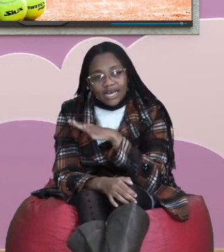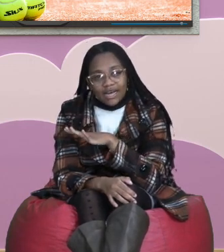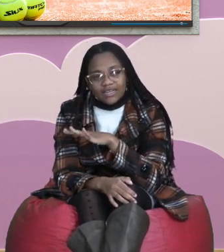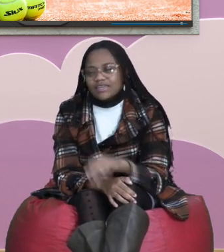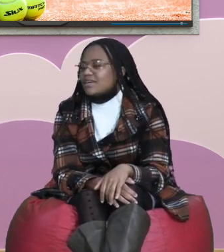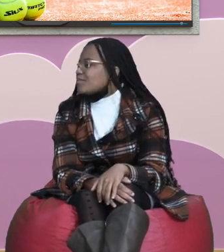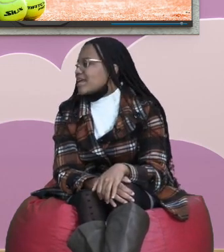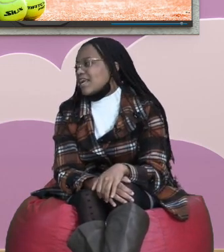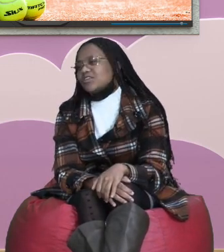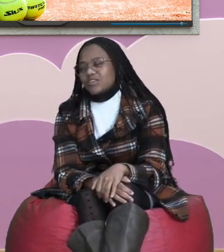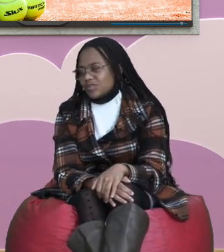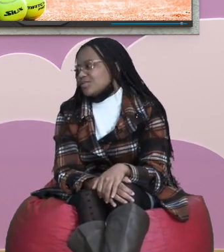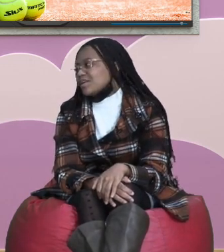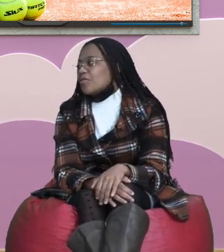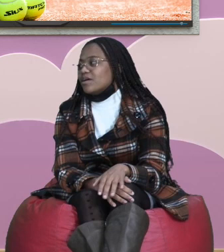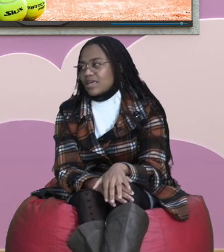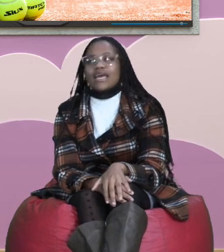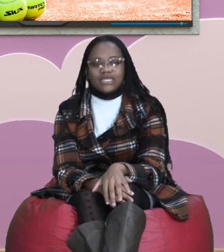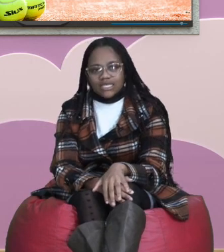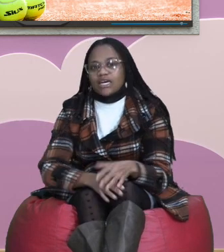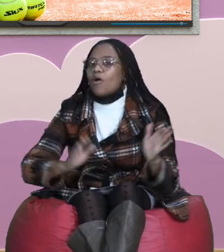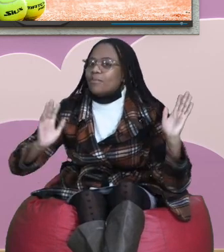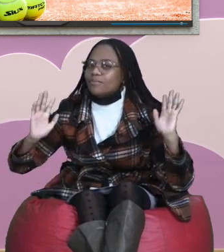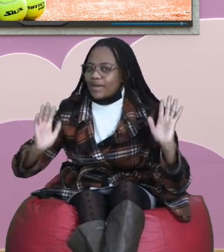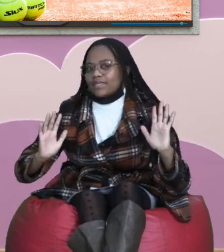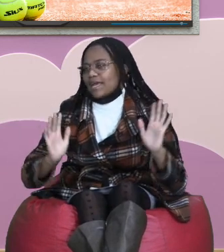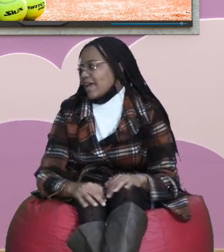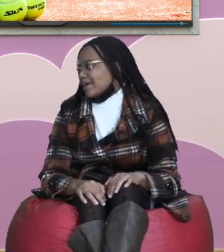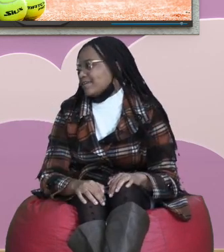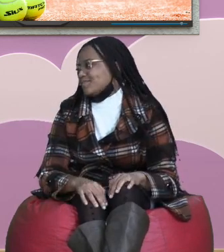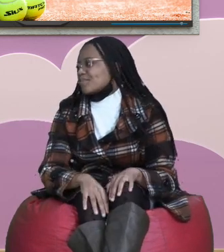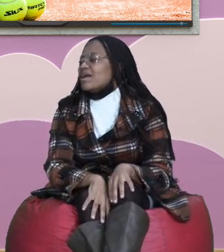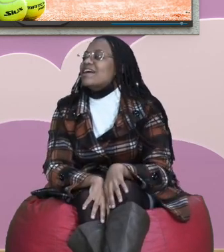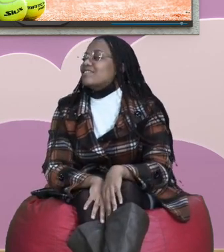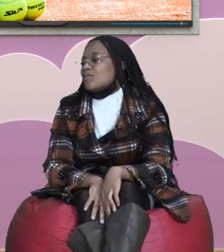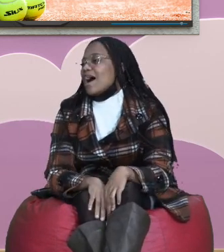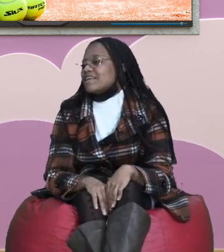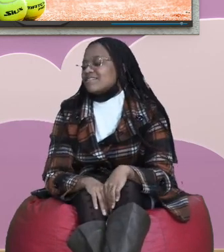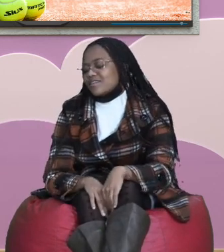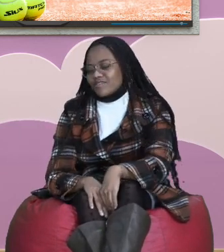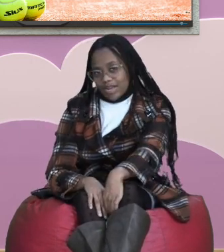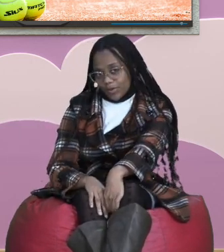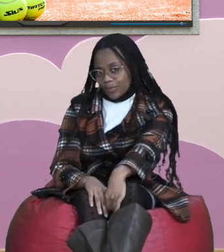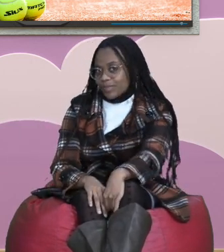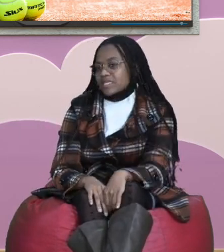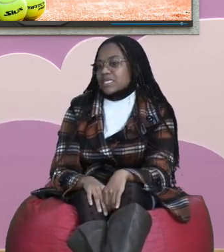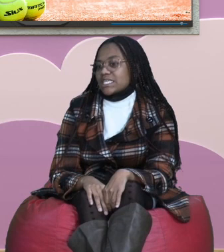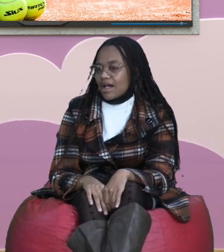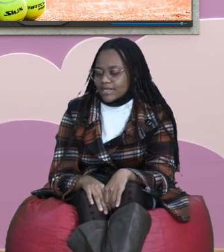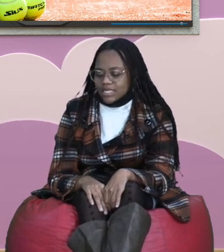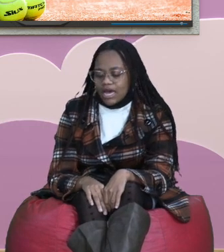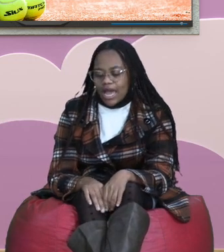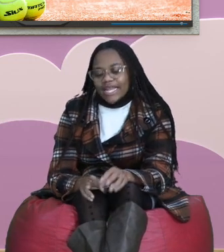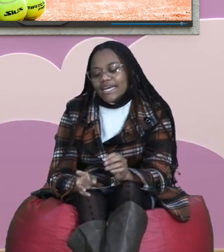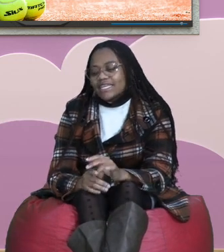julle daar? Maar ja, Maar, nou is toe, ons tyd eens om pret te hê. Dis reg, ja. So aangesien ons vandag oor poppies